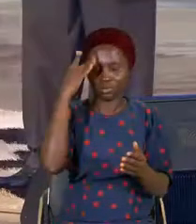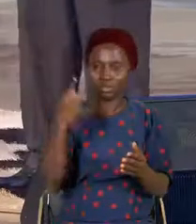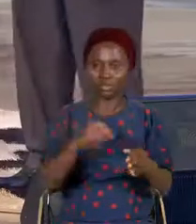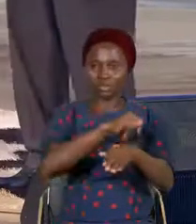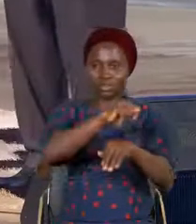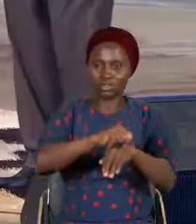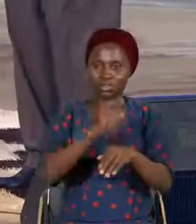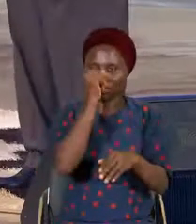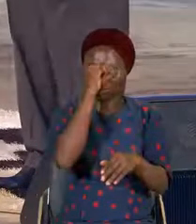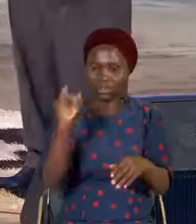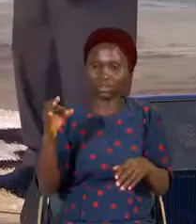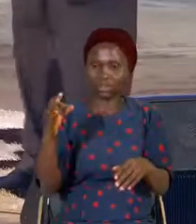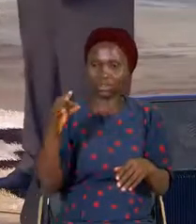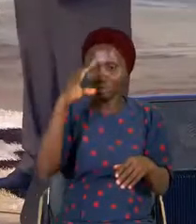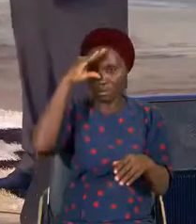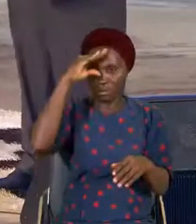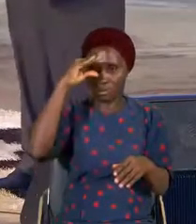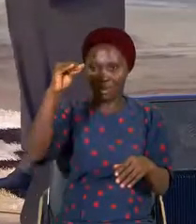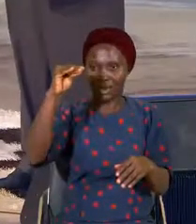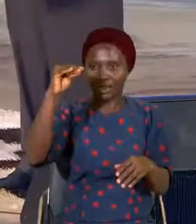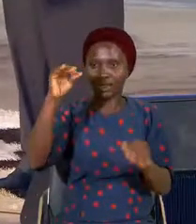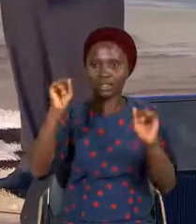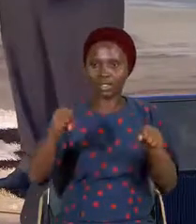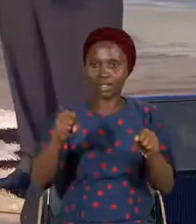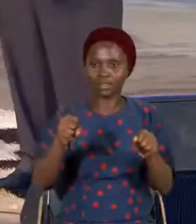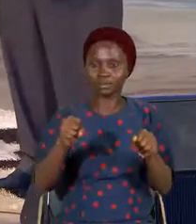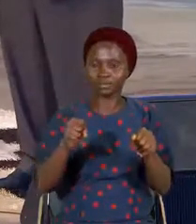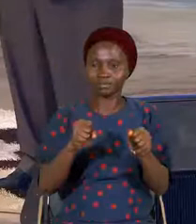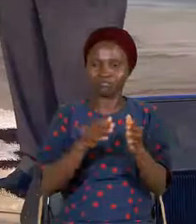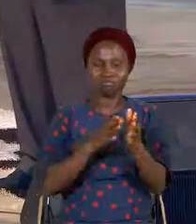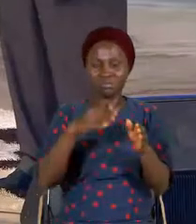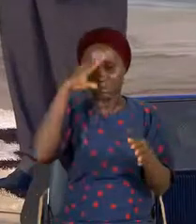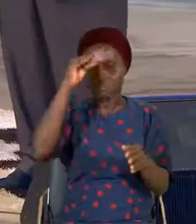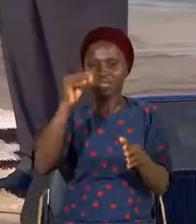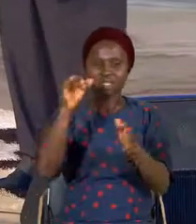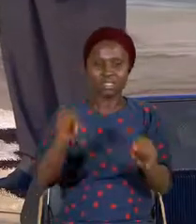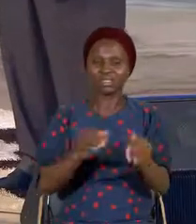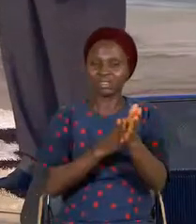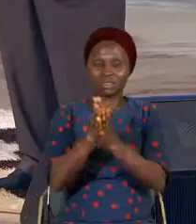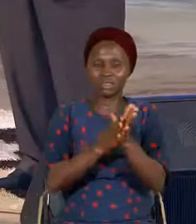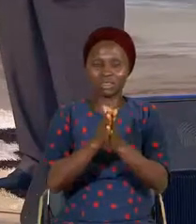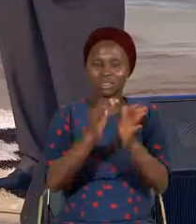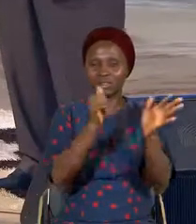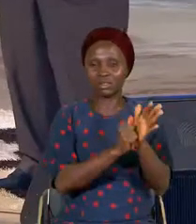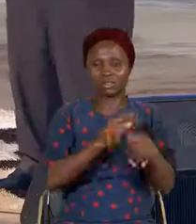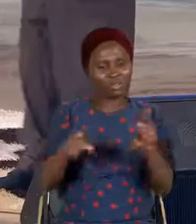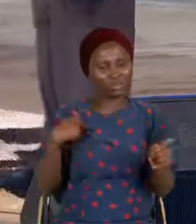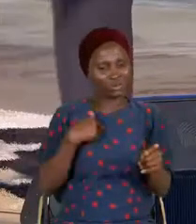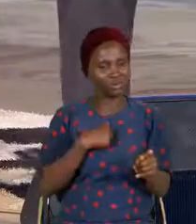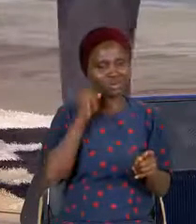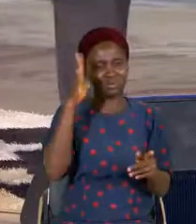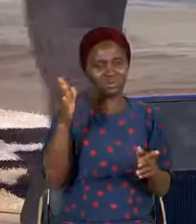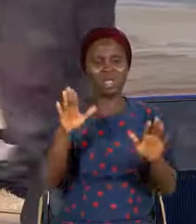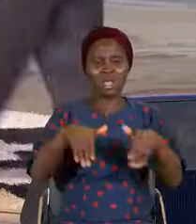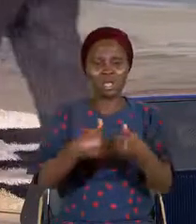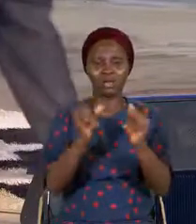compréhension traditionnelle, les hommes peuvent aspirer à ce don-là. Moi, les femmes, qu'est-ce que les femmes peuvent